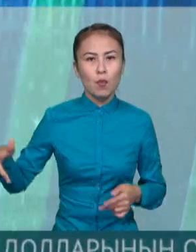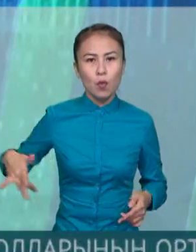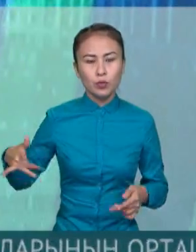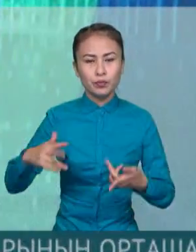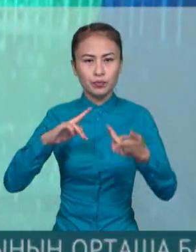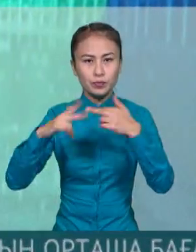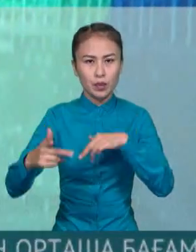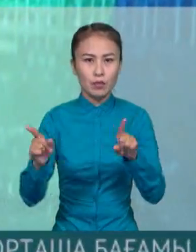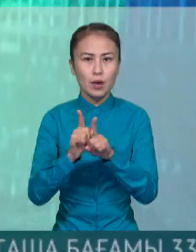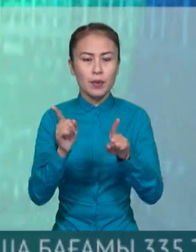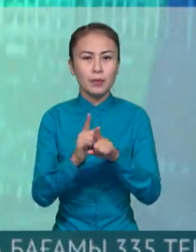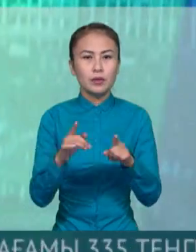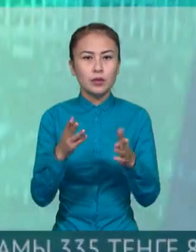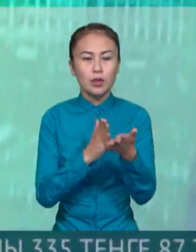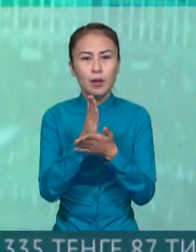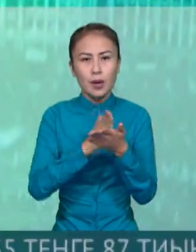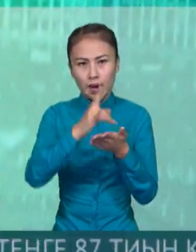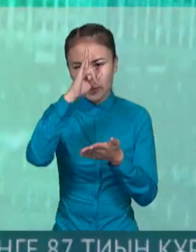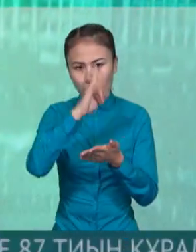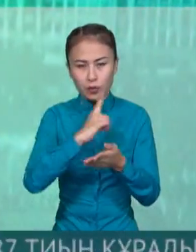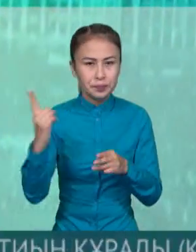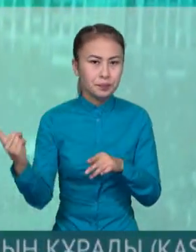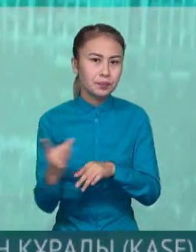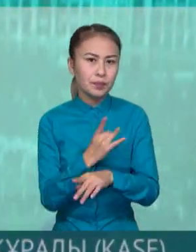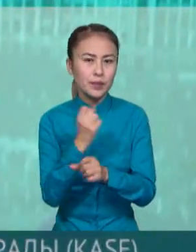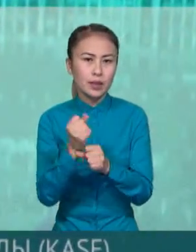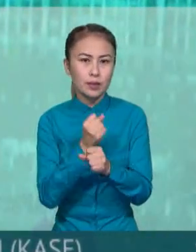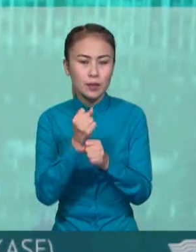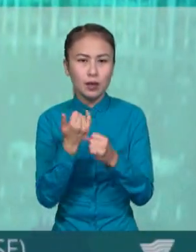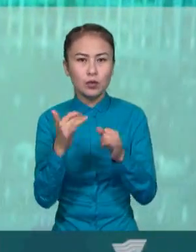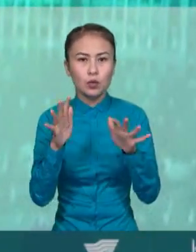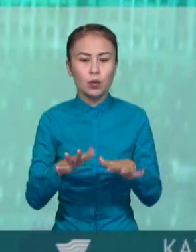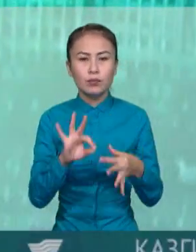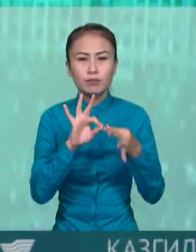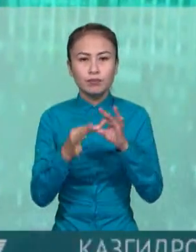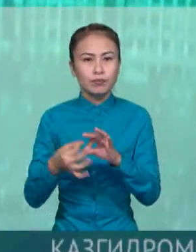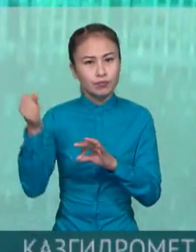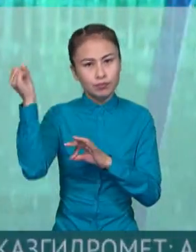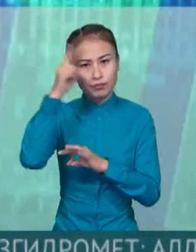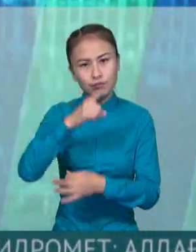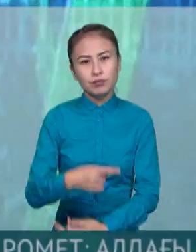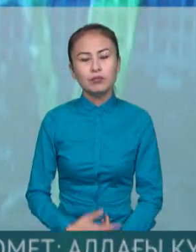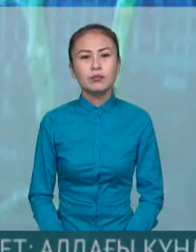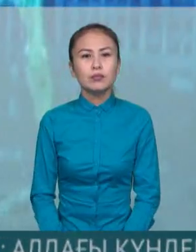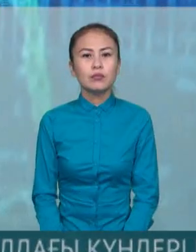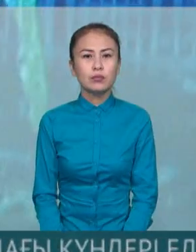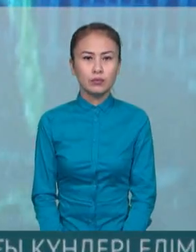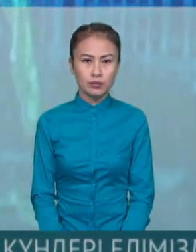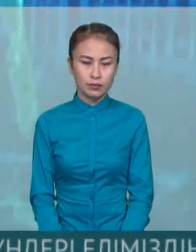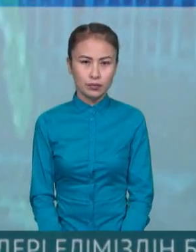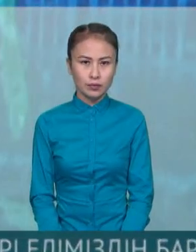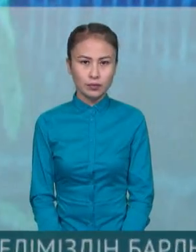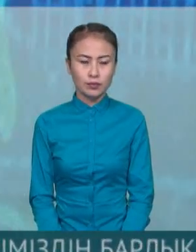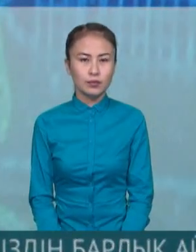науқасқа алмастырылды. Операцияның мұндай түрі Қазақстан бойынша алғаш рет жасалып отыр. Бұл туралы толығырақ әріптесім Индира